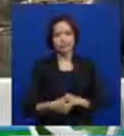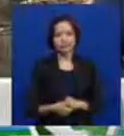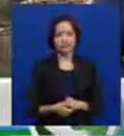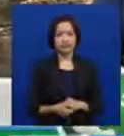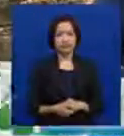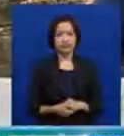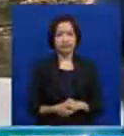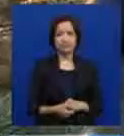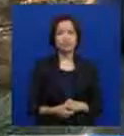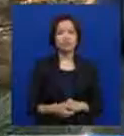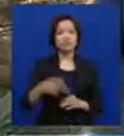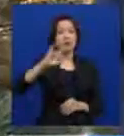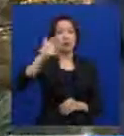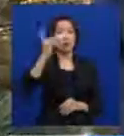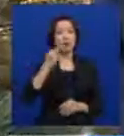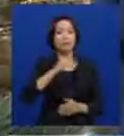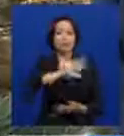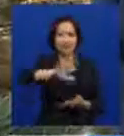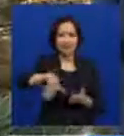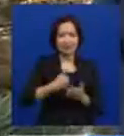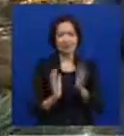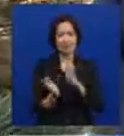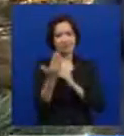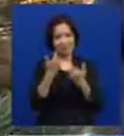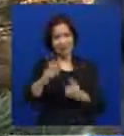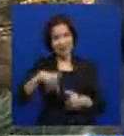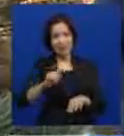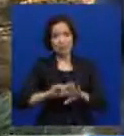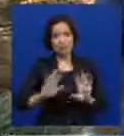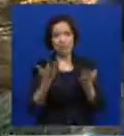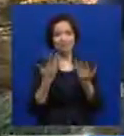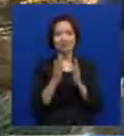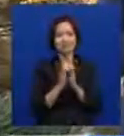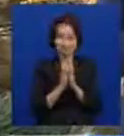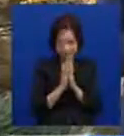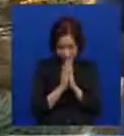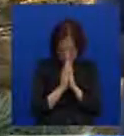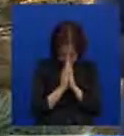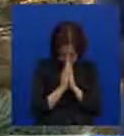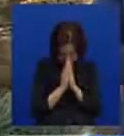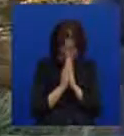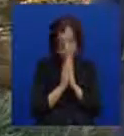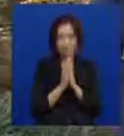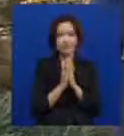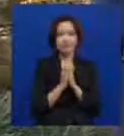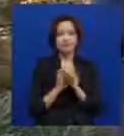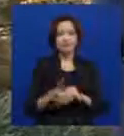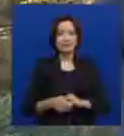เพื่อเราเช้าวันนี้หมดเวลาลงแล้วค่ะวันนี้ลาไปก่อนสวัสดีค่ะ